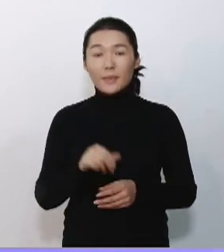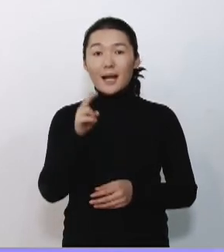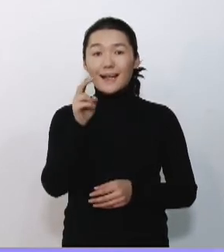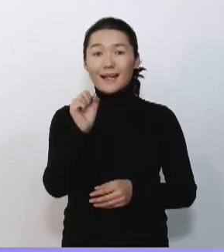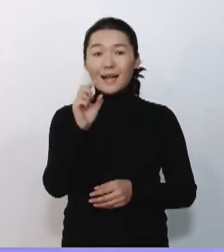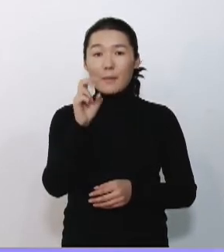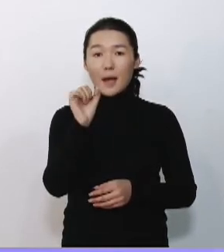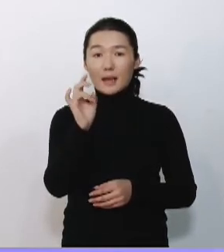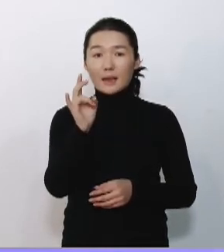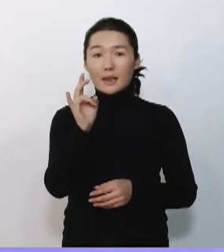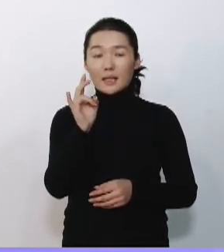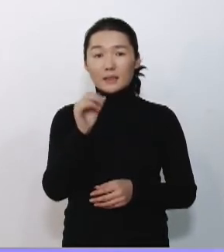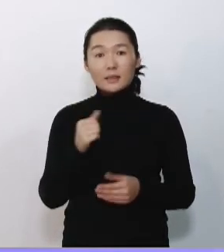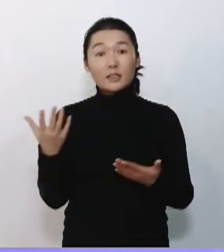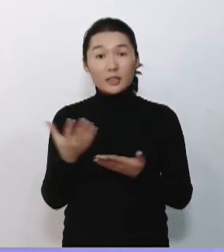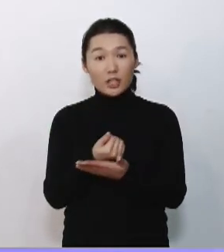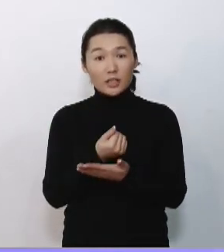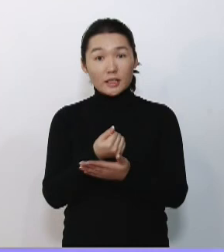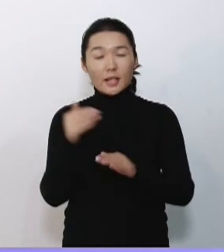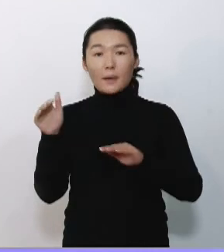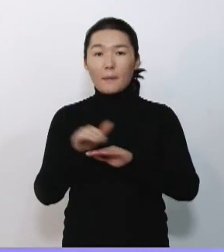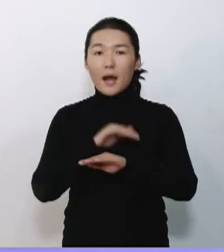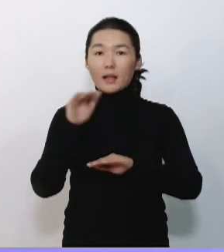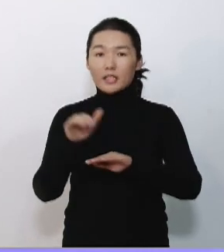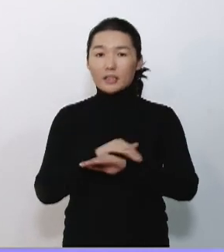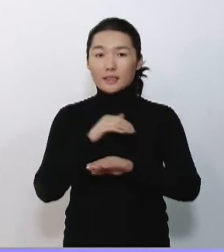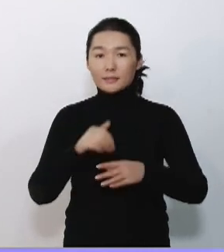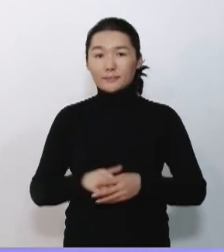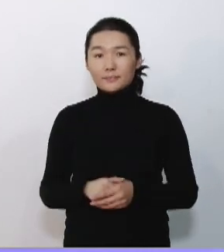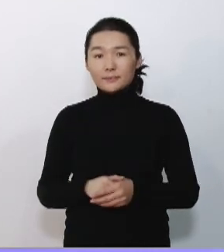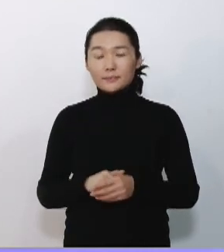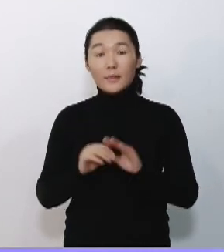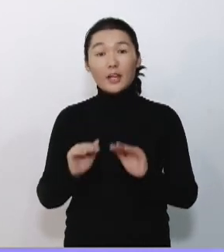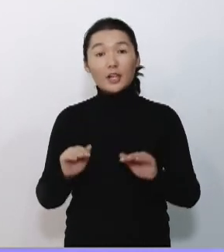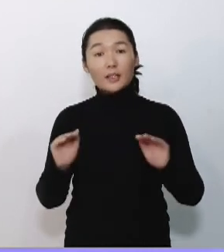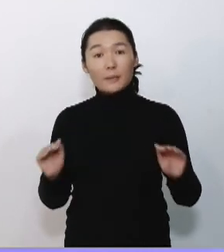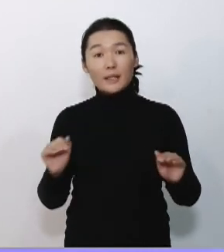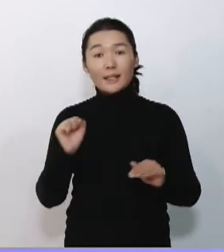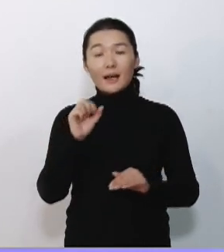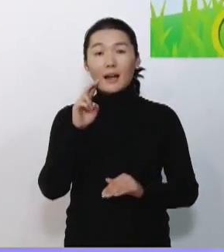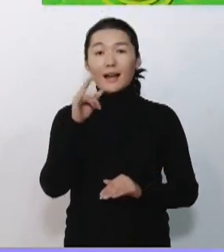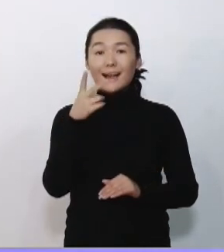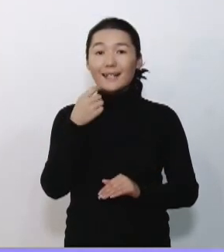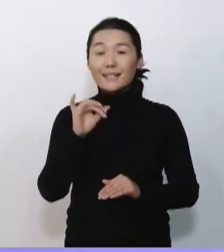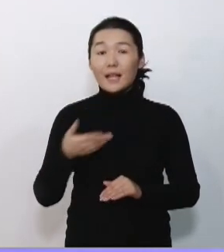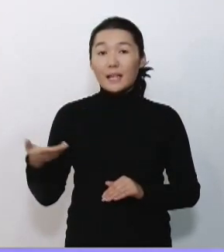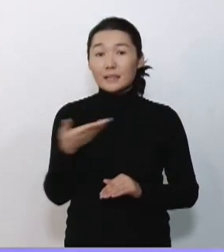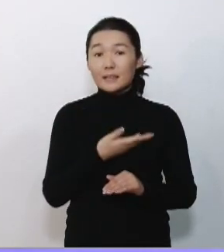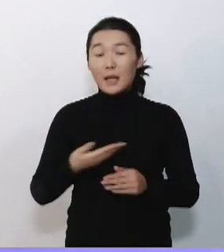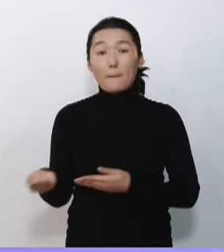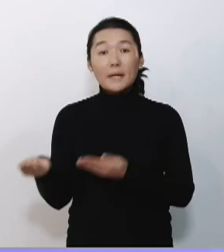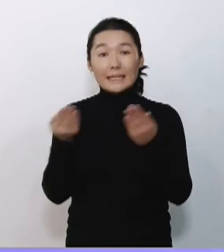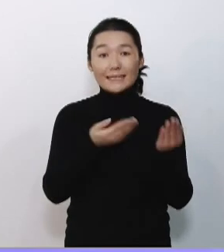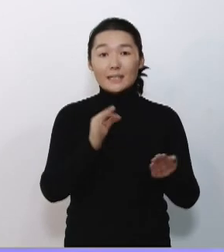Кабан. Нашли? Молодцы. Ребята, Ахлай нам принесла